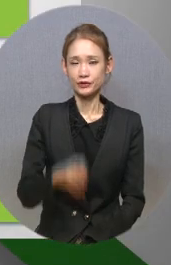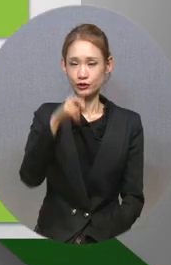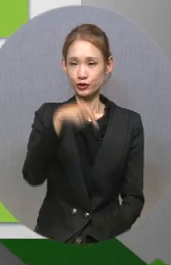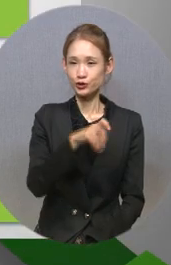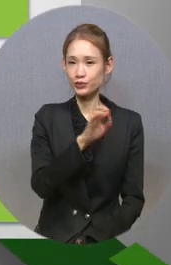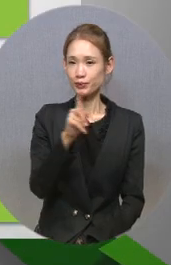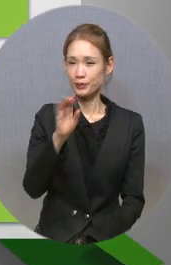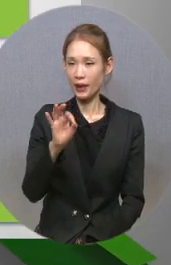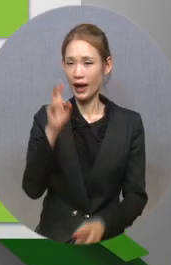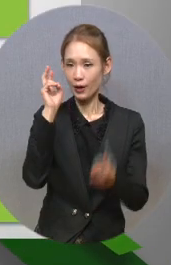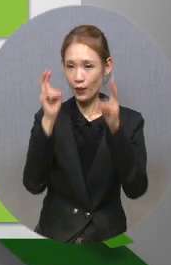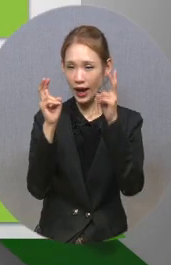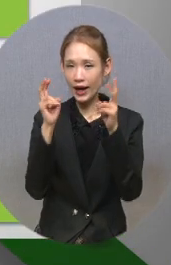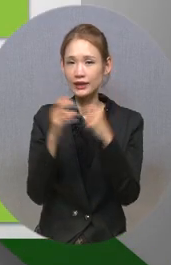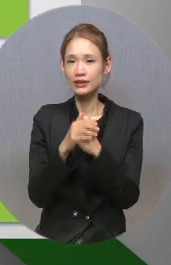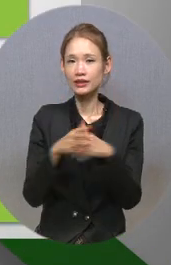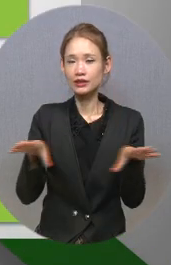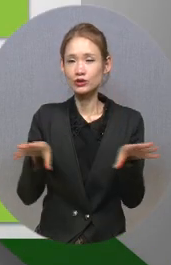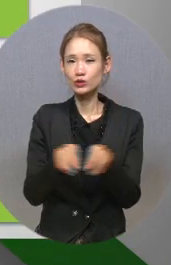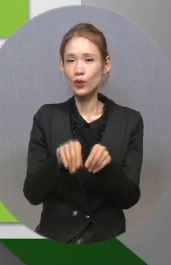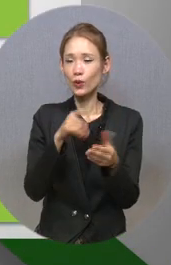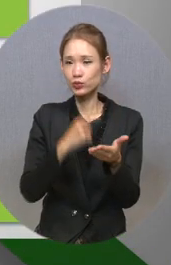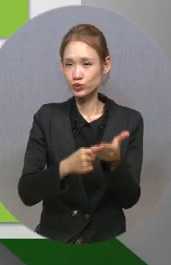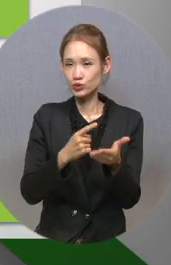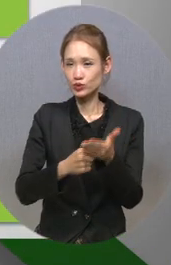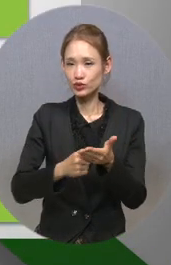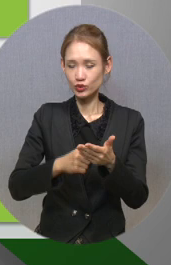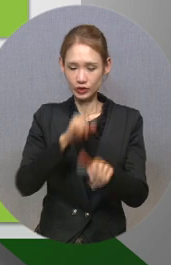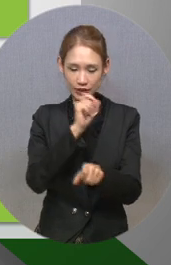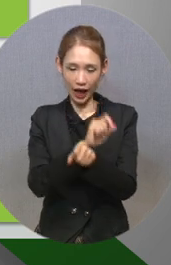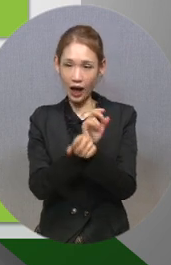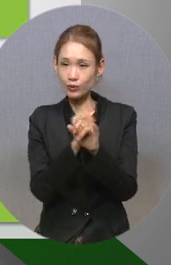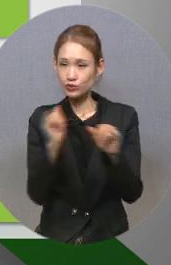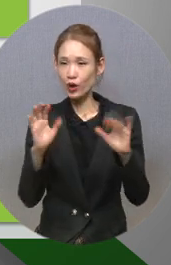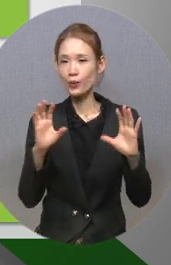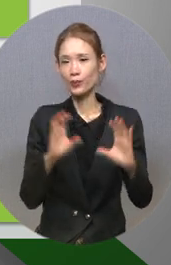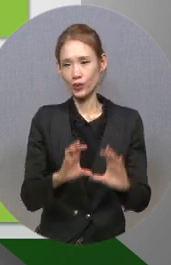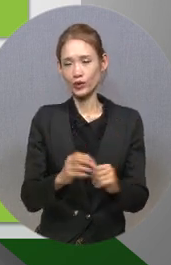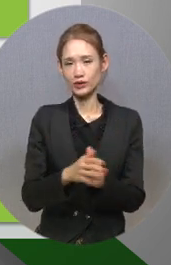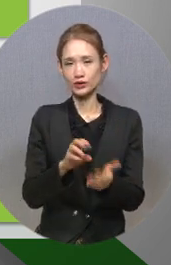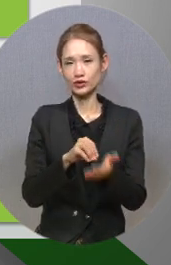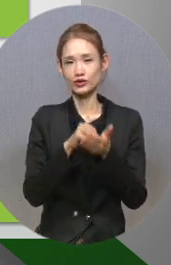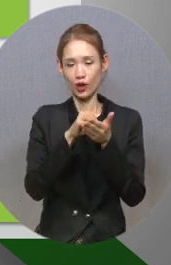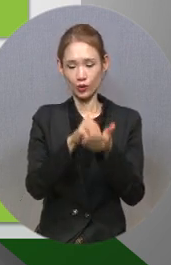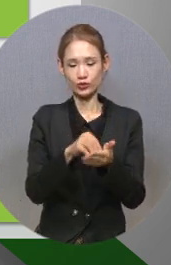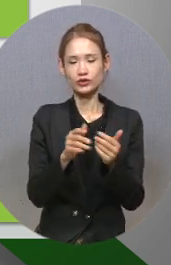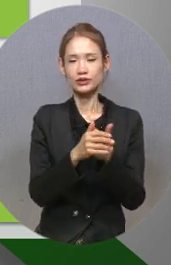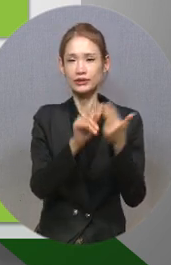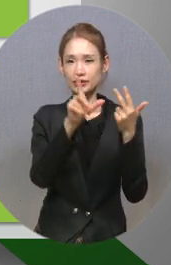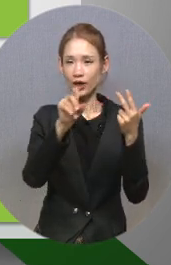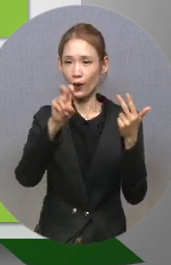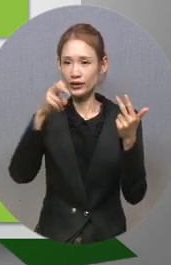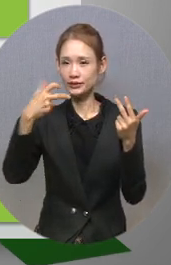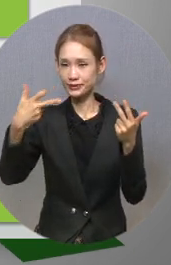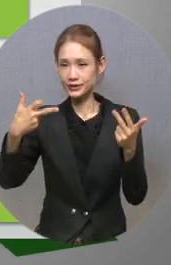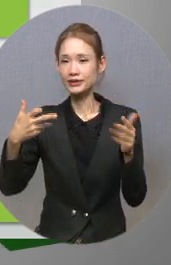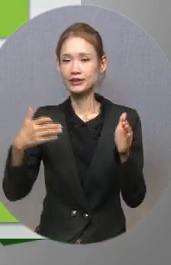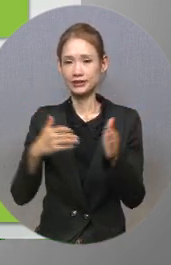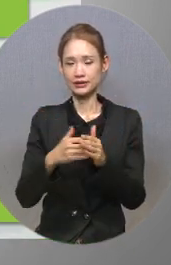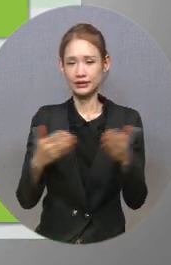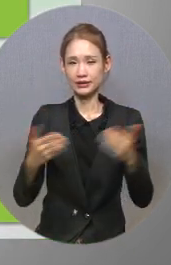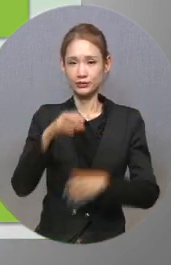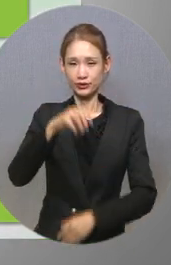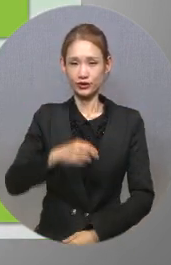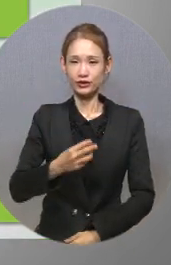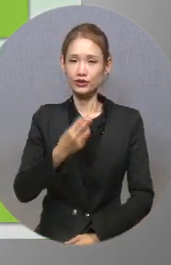쿠팡 주식회사에서 총무 및 일반 사무원을 모집합니다. 접수 마감일은 7월 17일까지며 근무지는